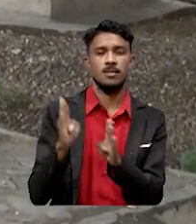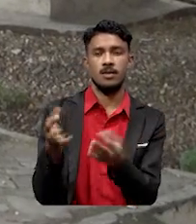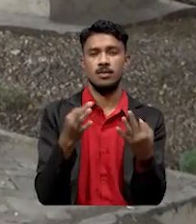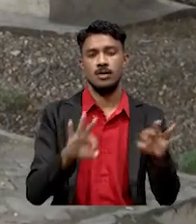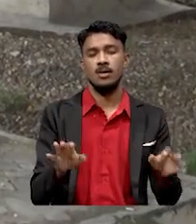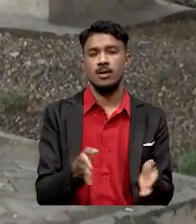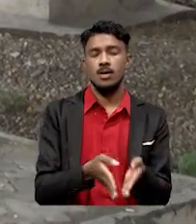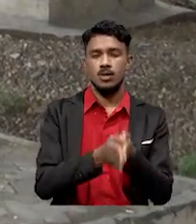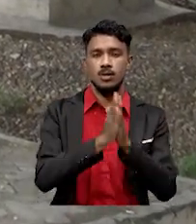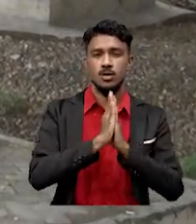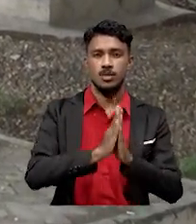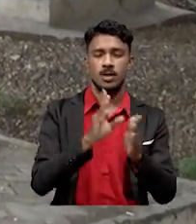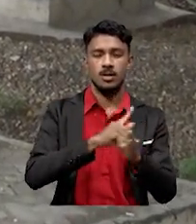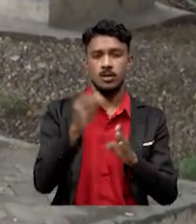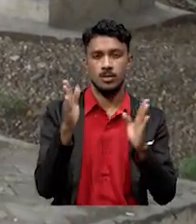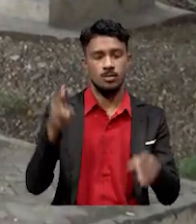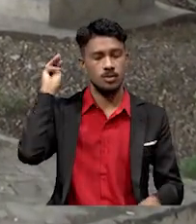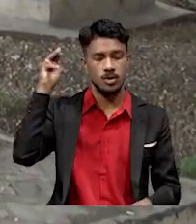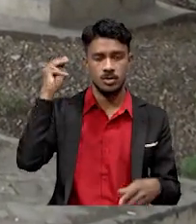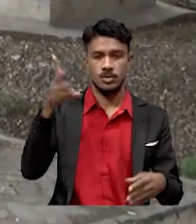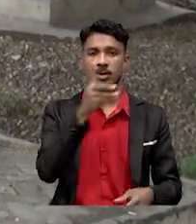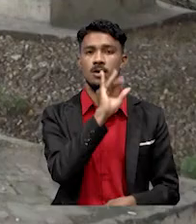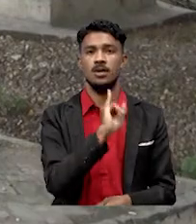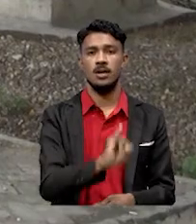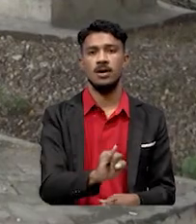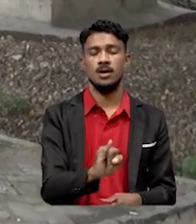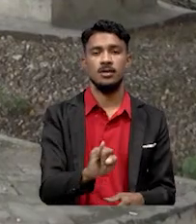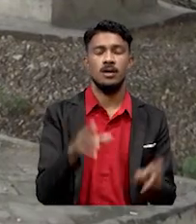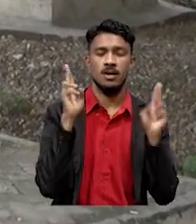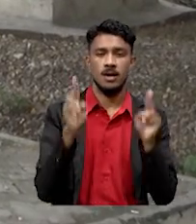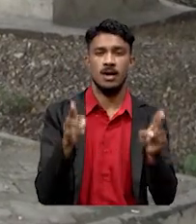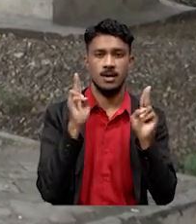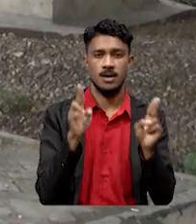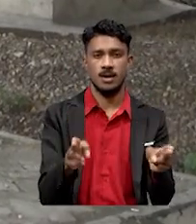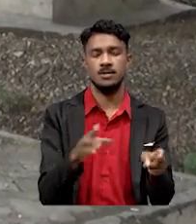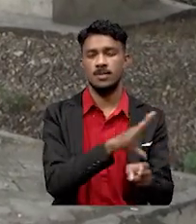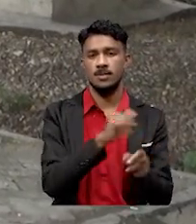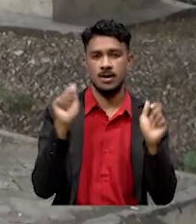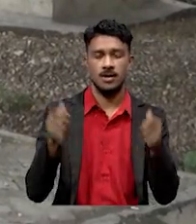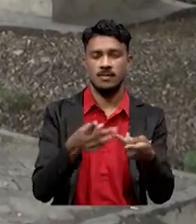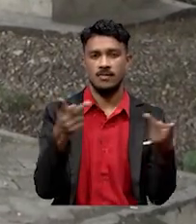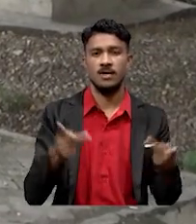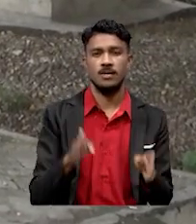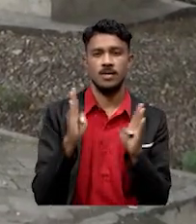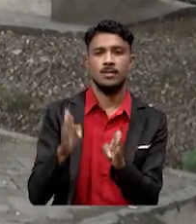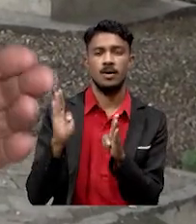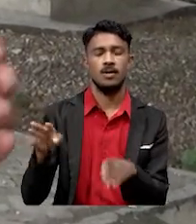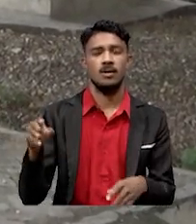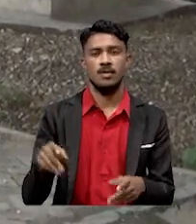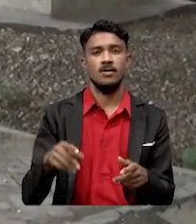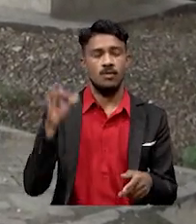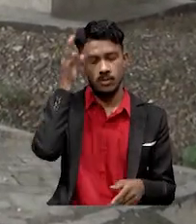para atas aslera la lais por jeito ne bema agora metnaru no bane para lais para aba meru akare kita ne malu rumah mat kar